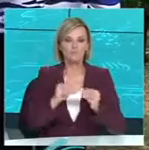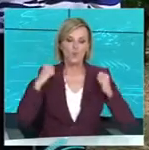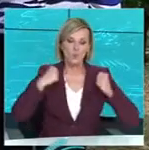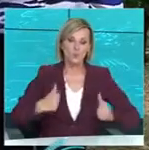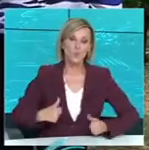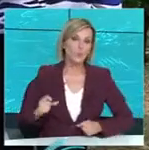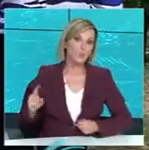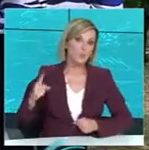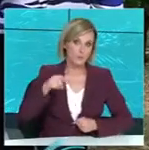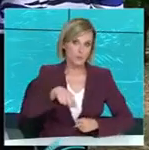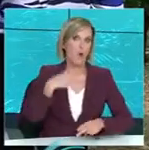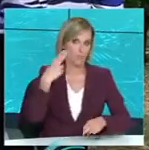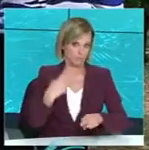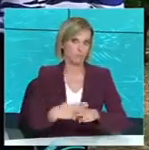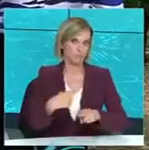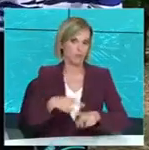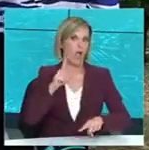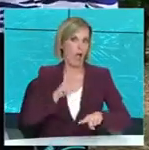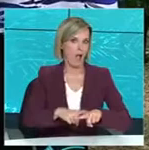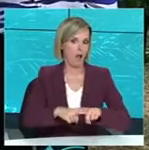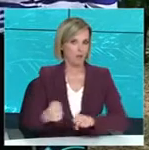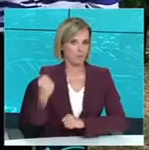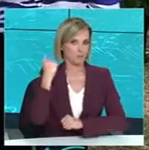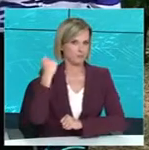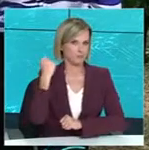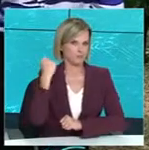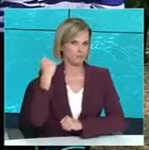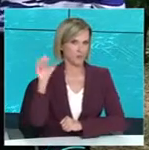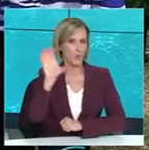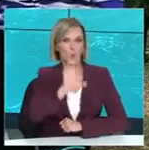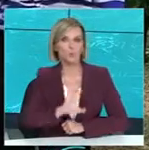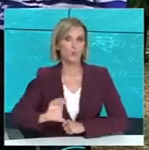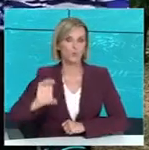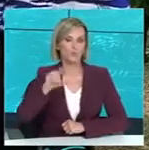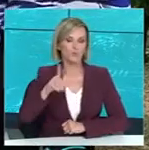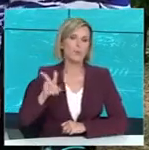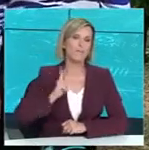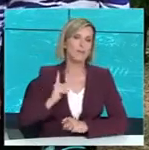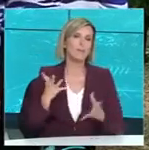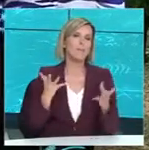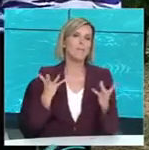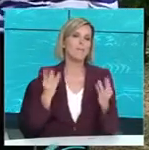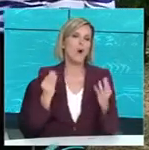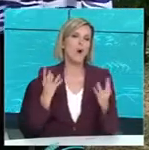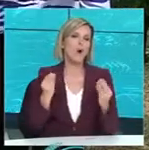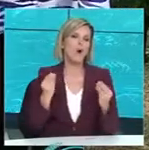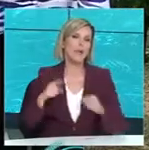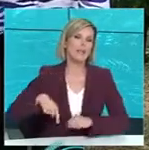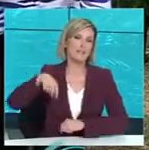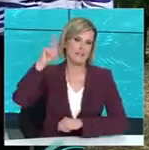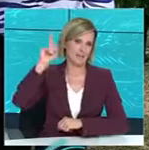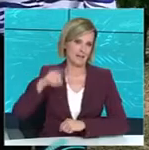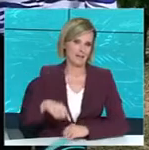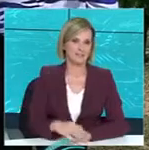μας βιομηχανία, όπως γνωρίζετε, την οποία αναμέναμε καιρό. Καταρχάς, να ευχαριστήσω τον κύριο